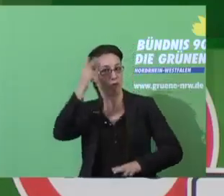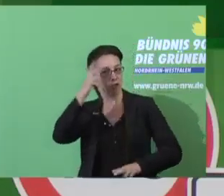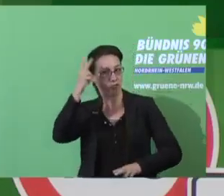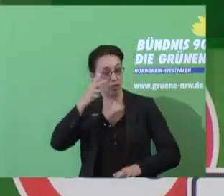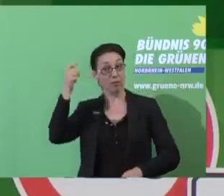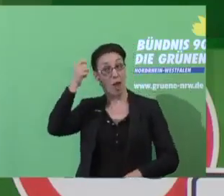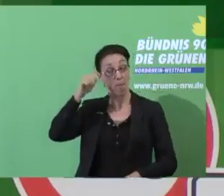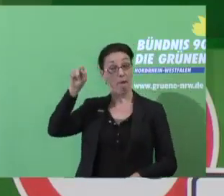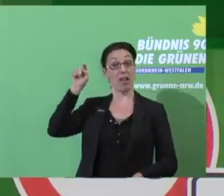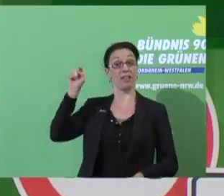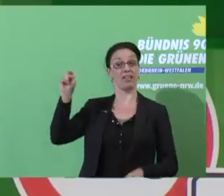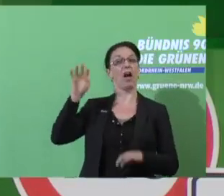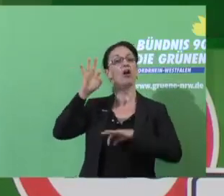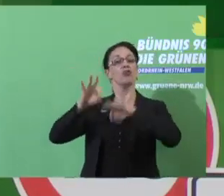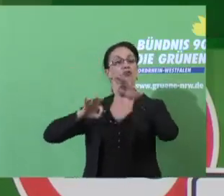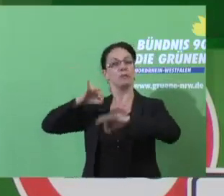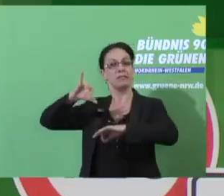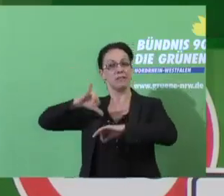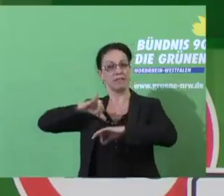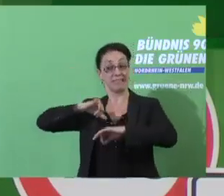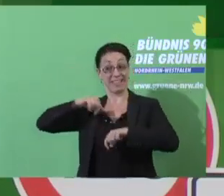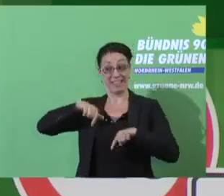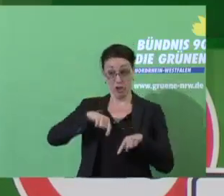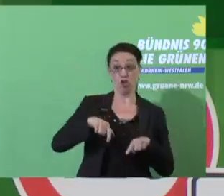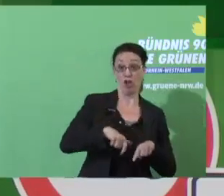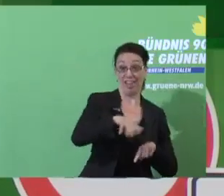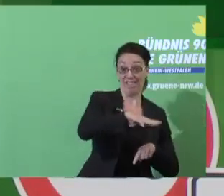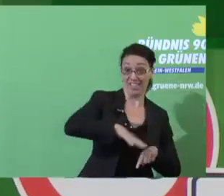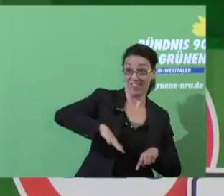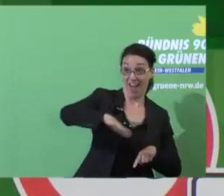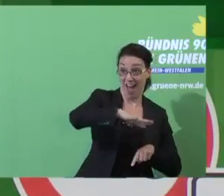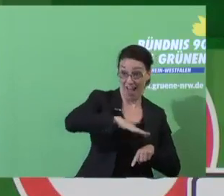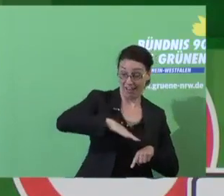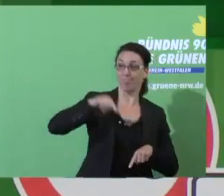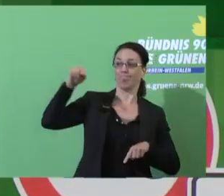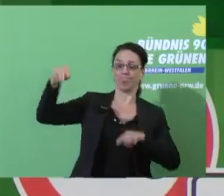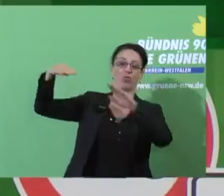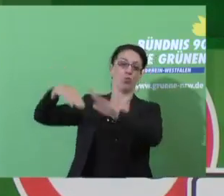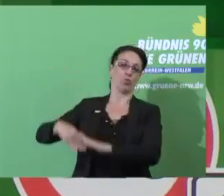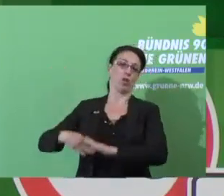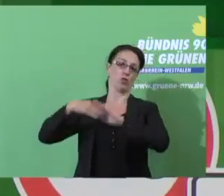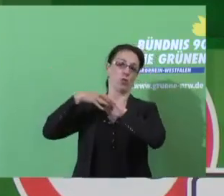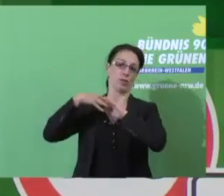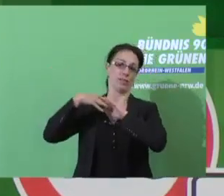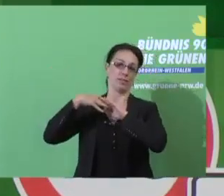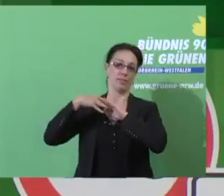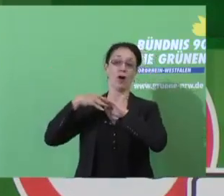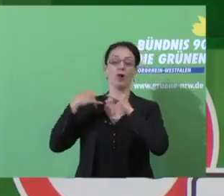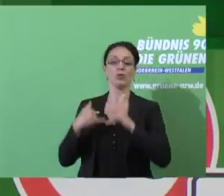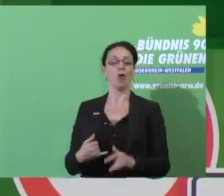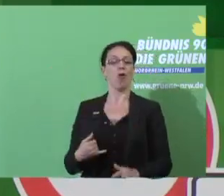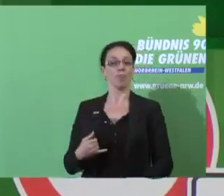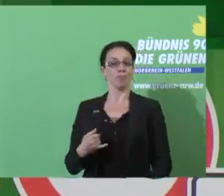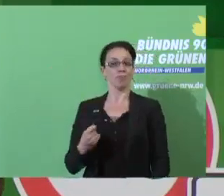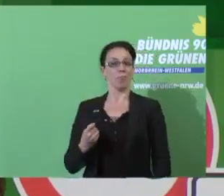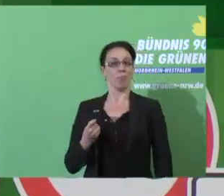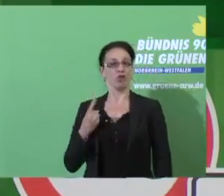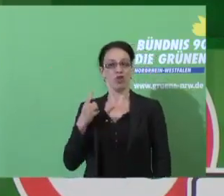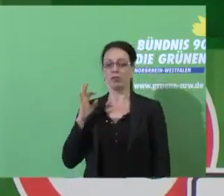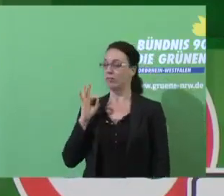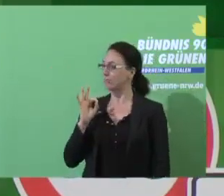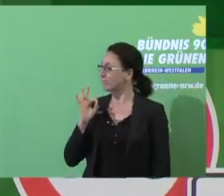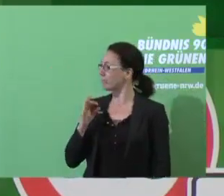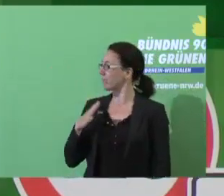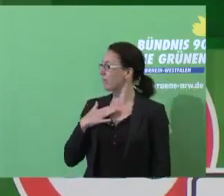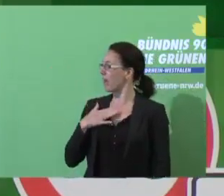den spezifischen Interessen hier auch in Nordrhein-Westfalen unterstützt. Und wir haben natürlich mit besonderem Wohlwollen zur Kenntnis genommen, dass